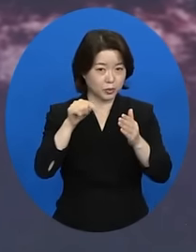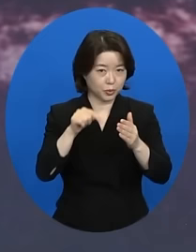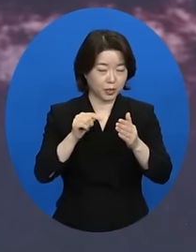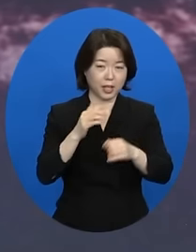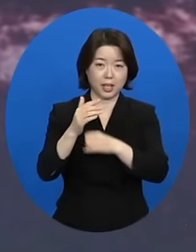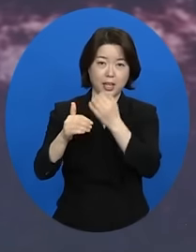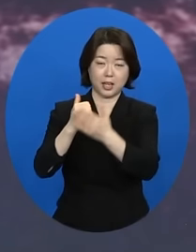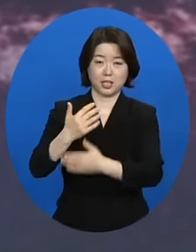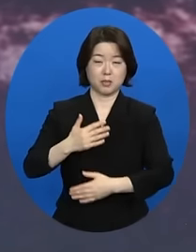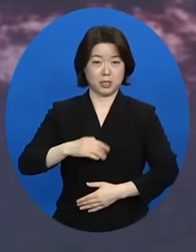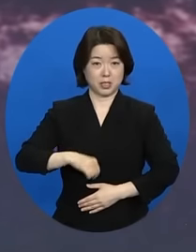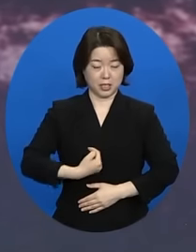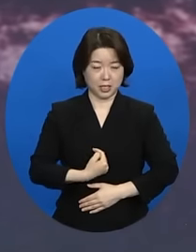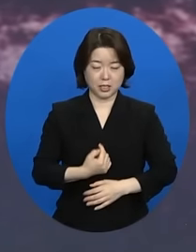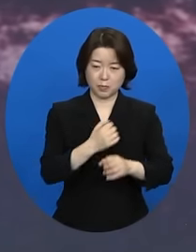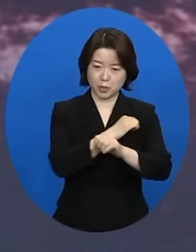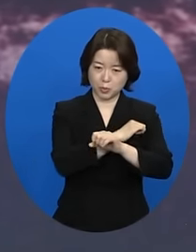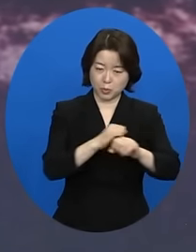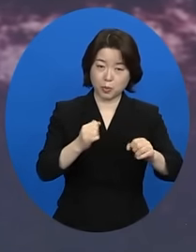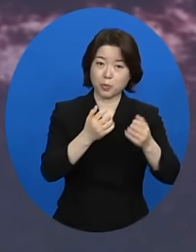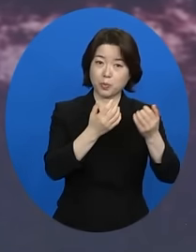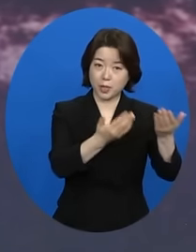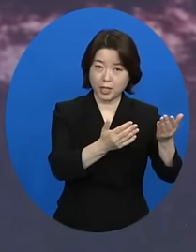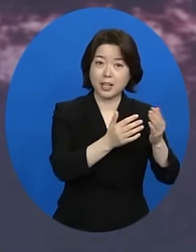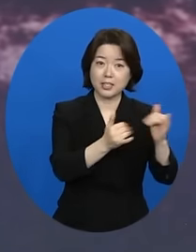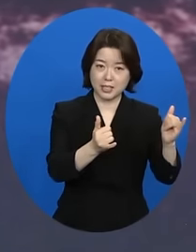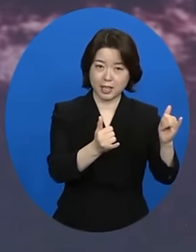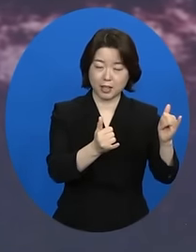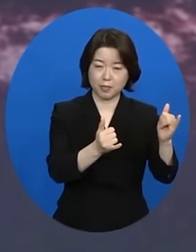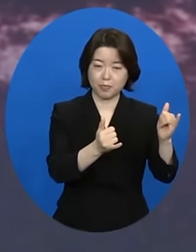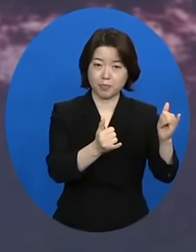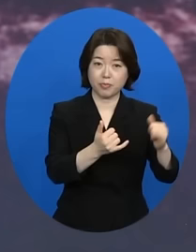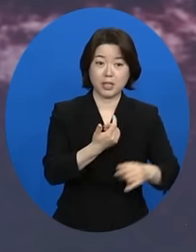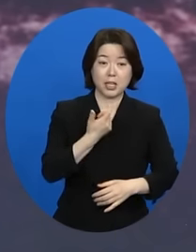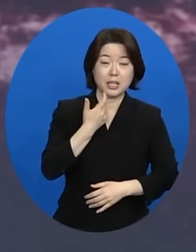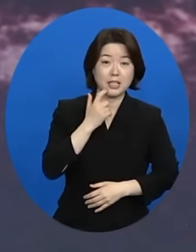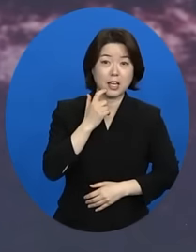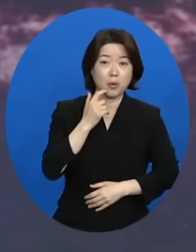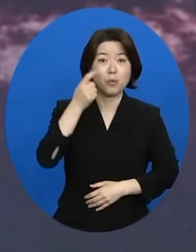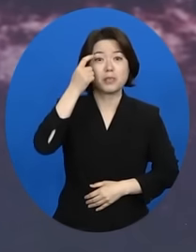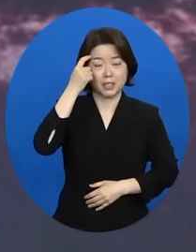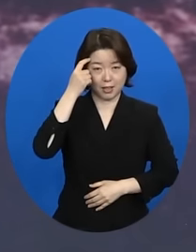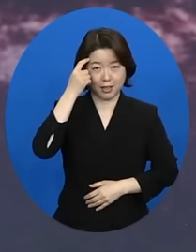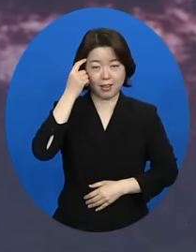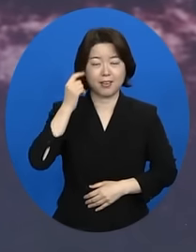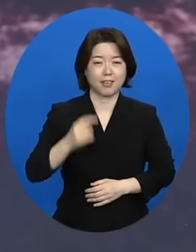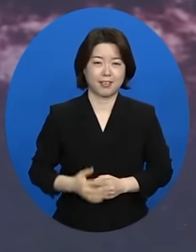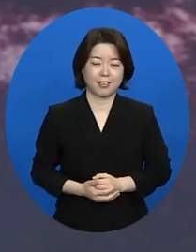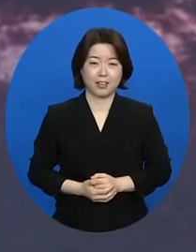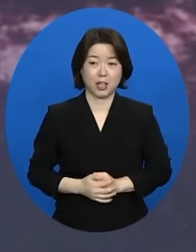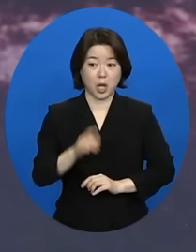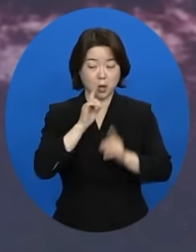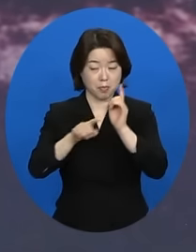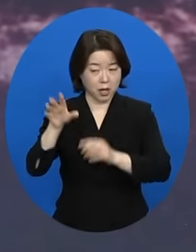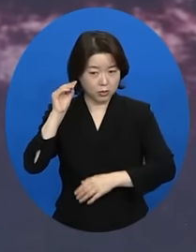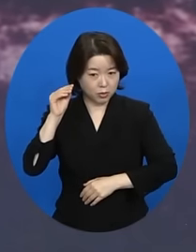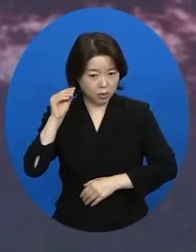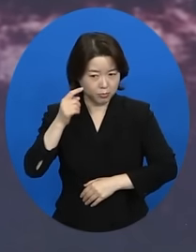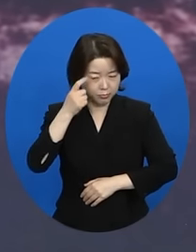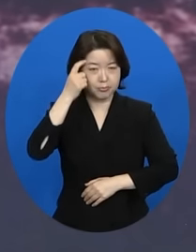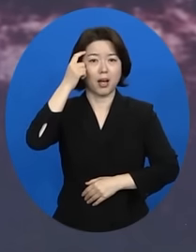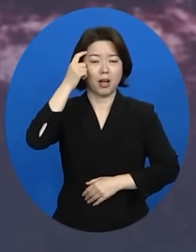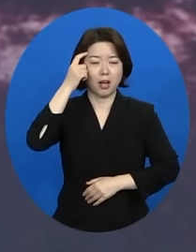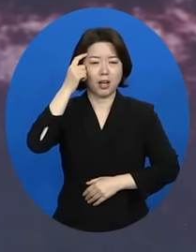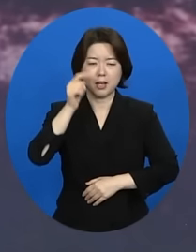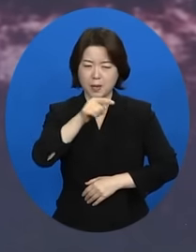자신이 용서해야 될 사람, 그러니까 야곱이 생각이 났다고 합니다. 말씀을 듣던 중에 생각이 나고 용서라는